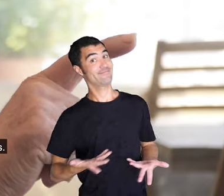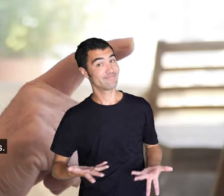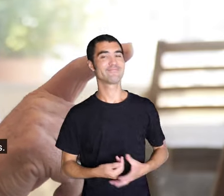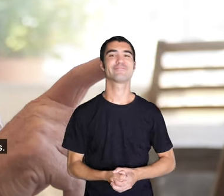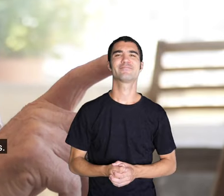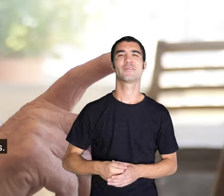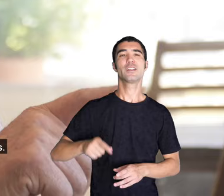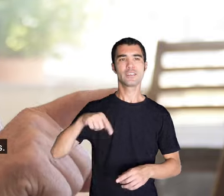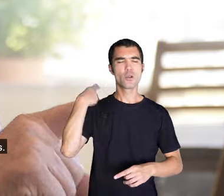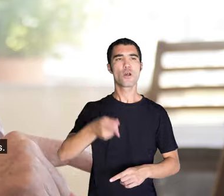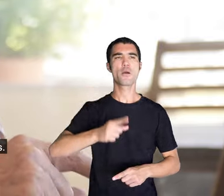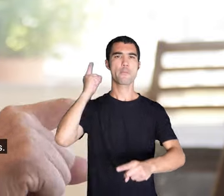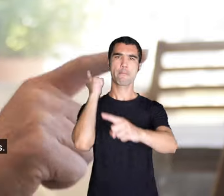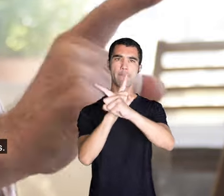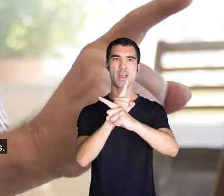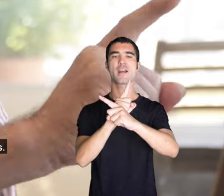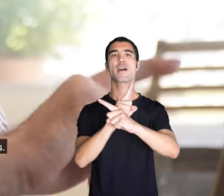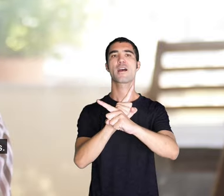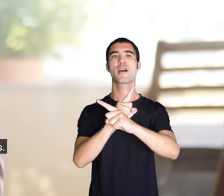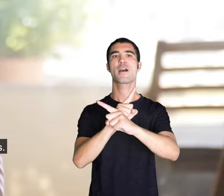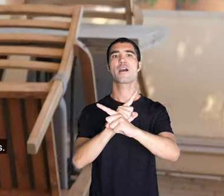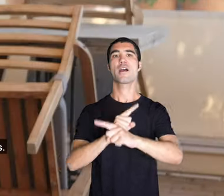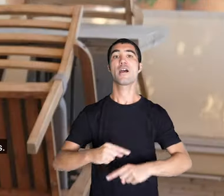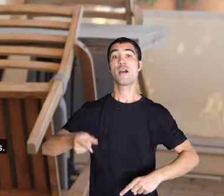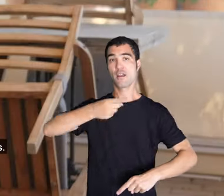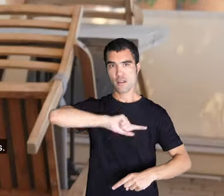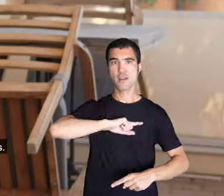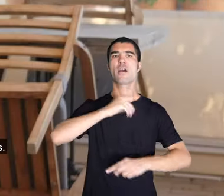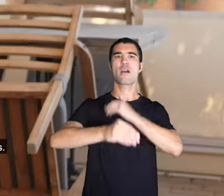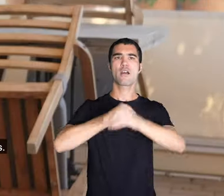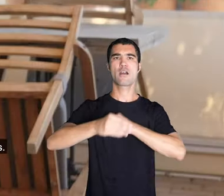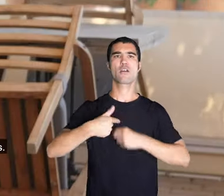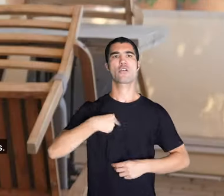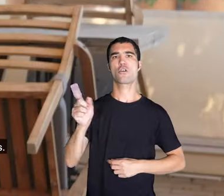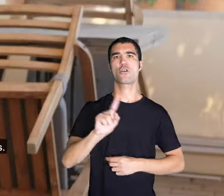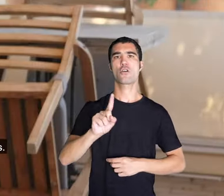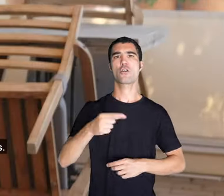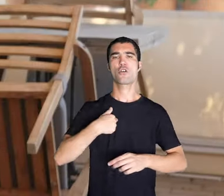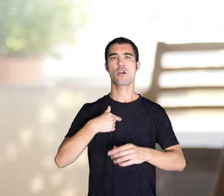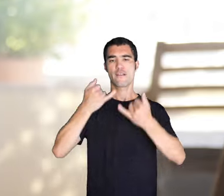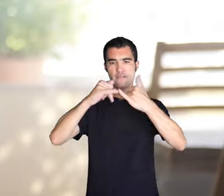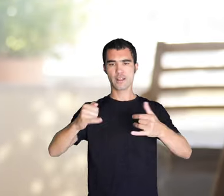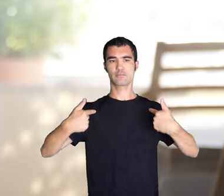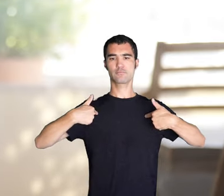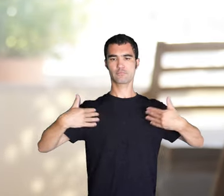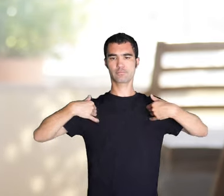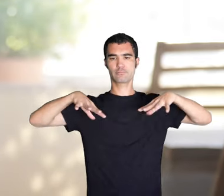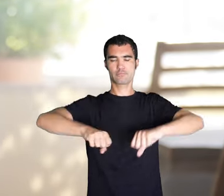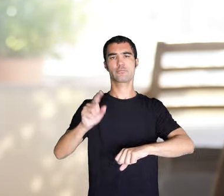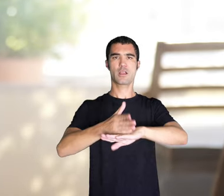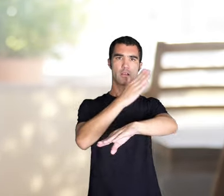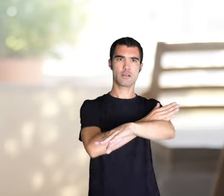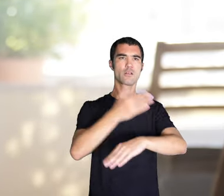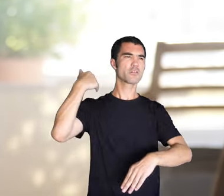Aquest partit de bala no el vaig fer jo, i això era antes de jo fer les festes. Era el